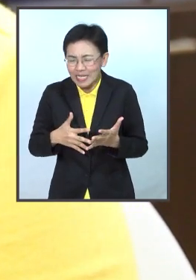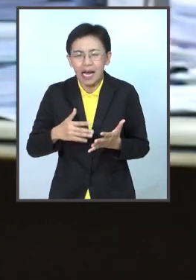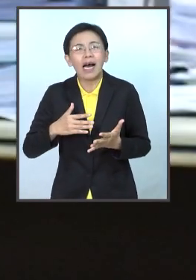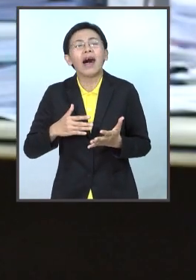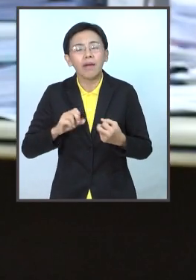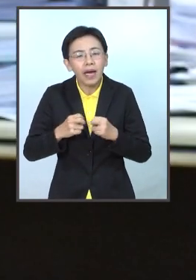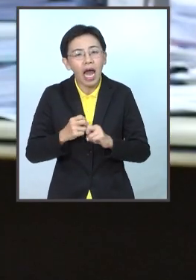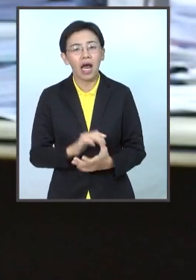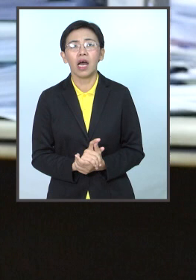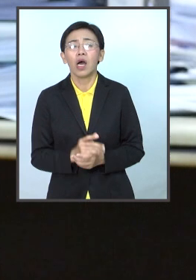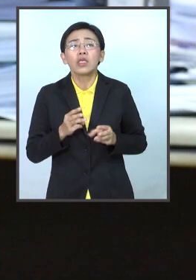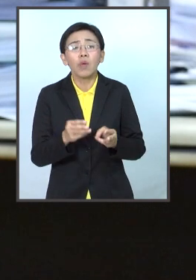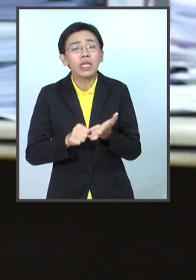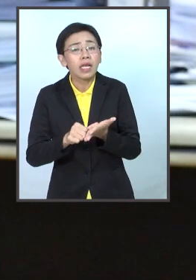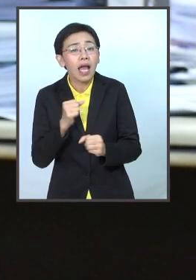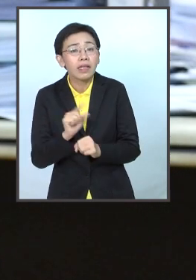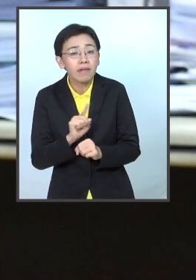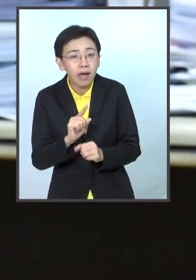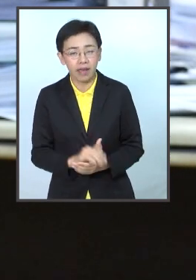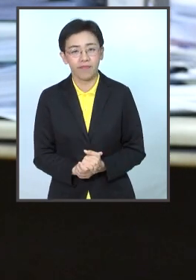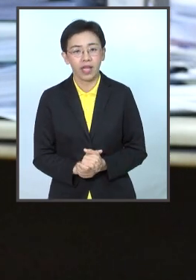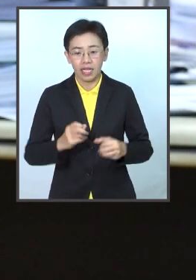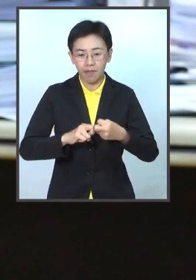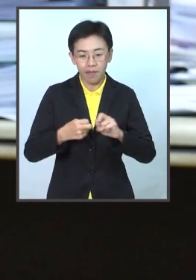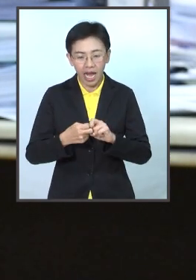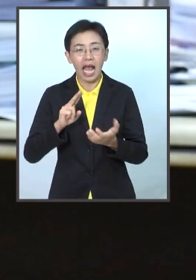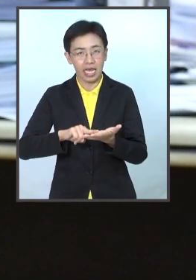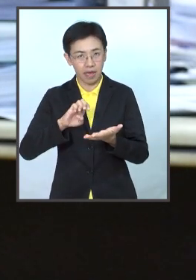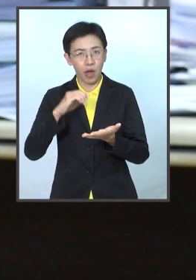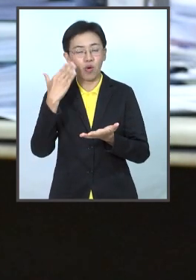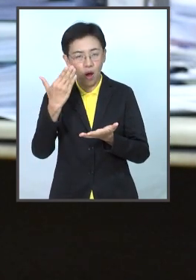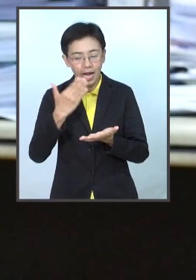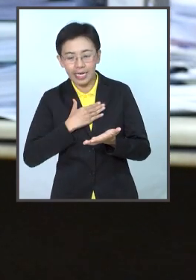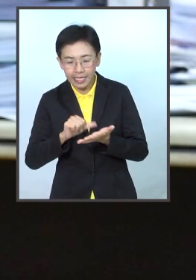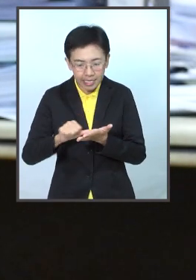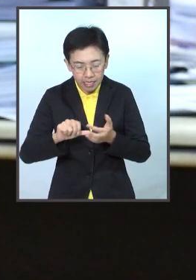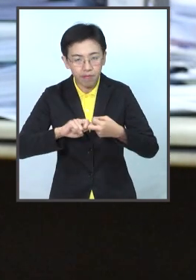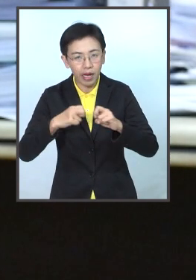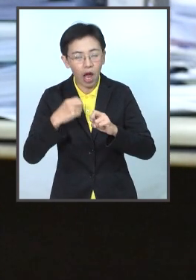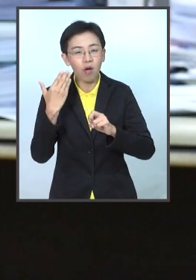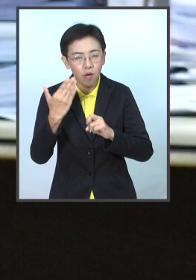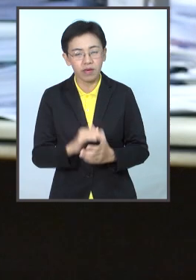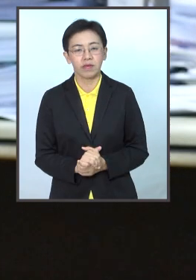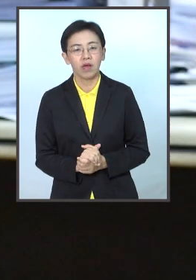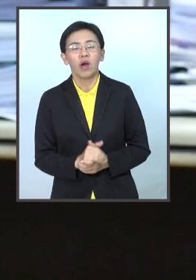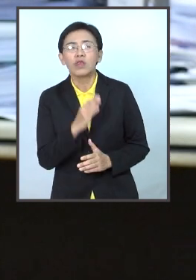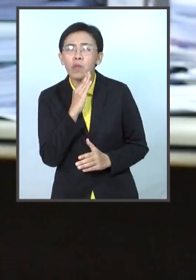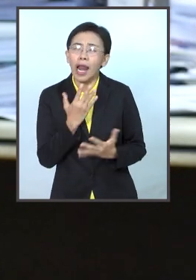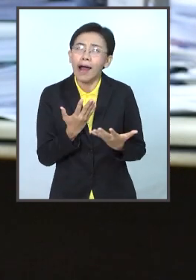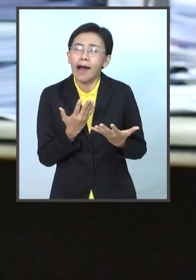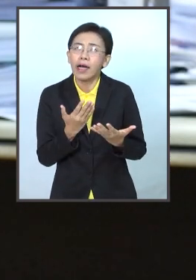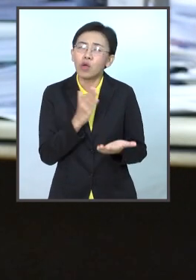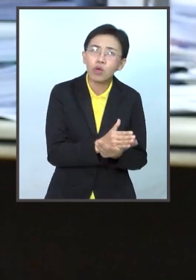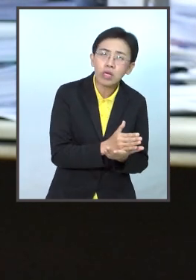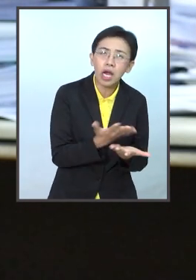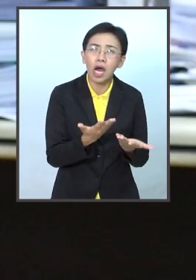ตรงนี้แต่ถ้าปัญหาทางแก้ของทางนะคะก็คือมีปัญหาอะไรแจ้งเมลมาก่อนได้เลยเราจะได้เคลียร์ปัญหาตรงนั้นไปก่อนว่าสมควรที่จะ